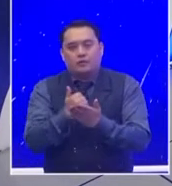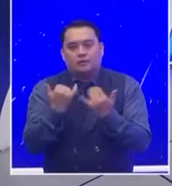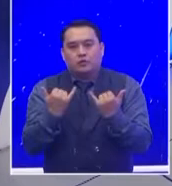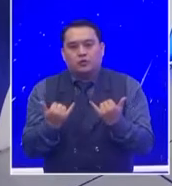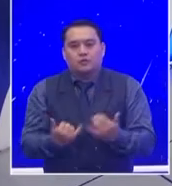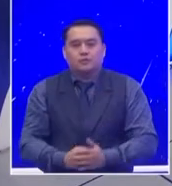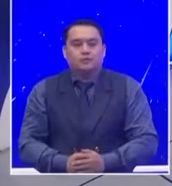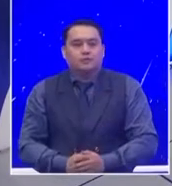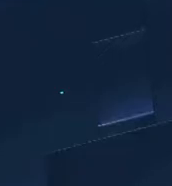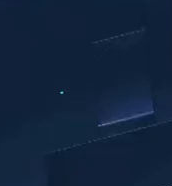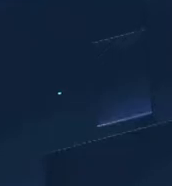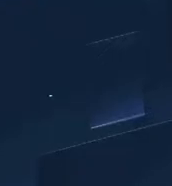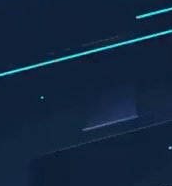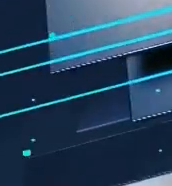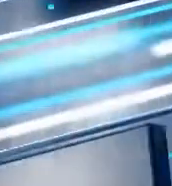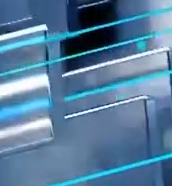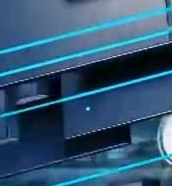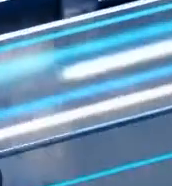сегодня.